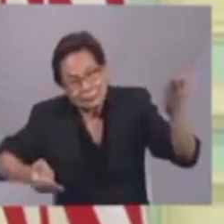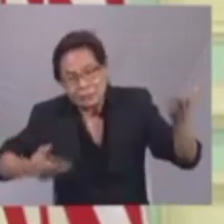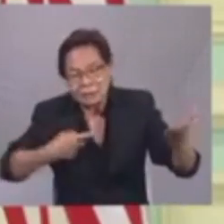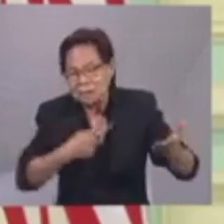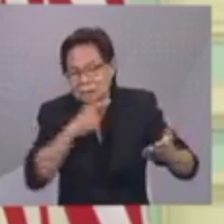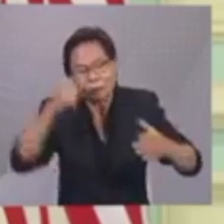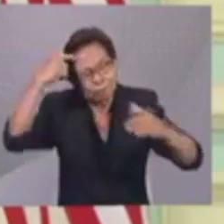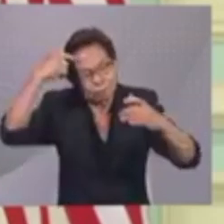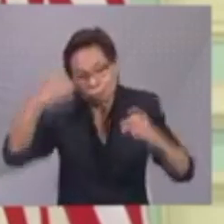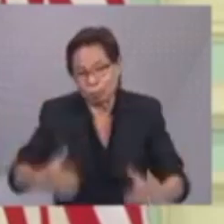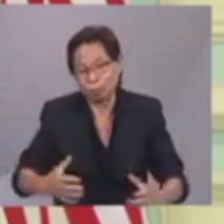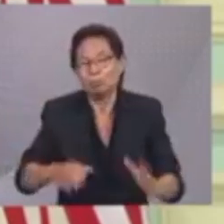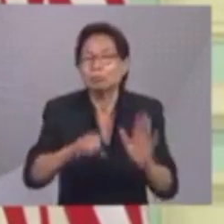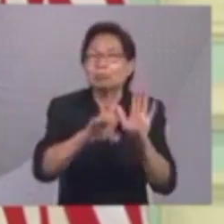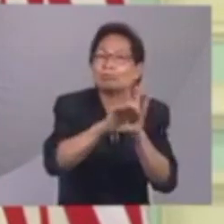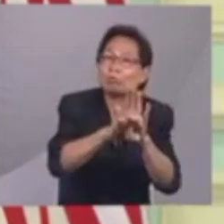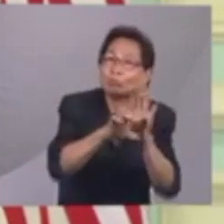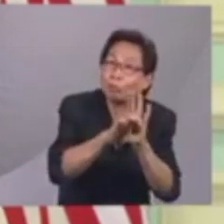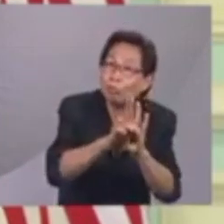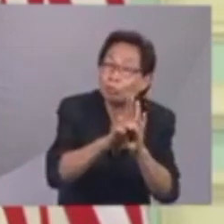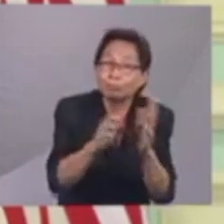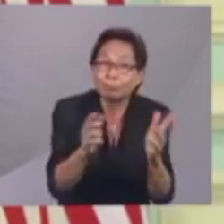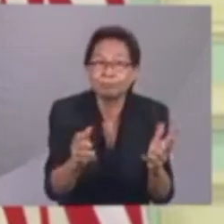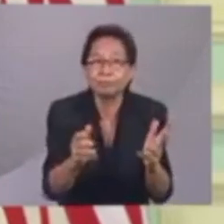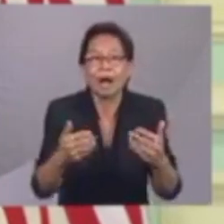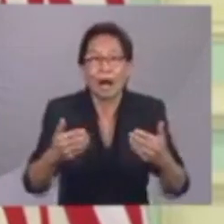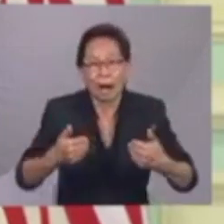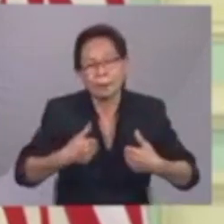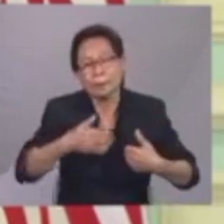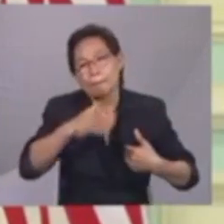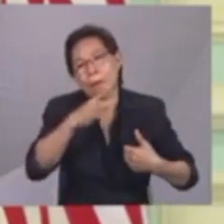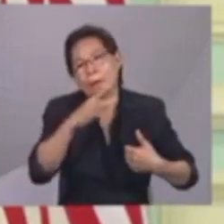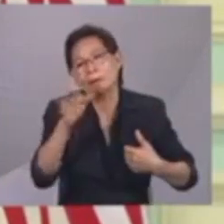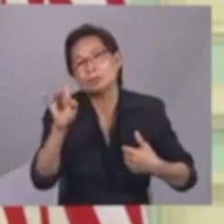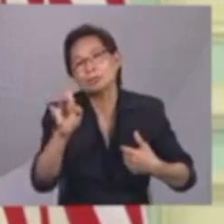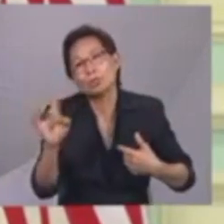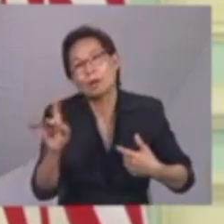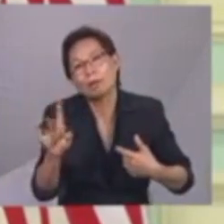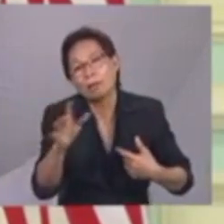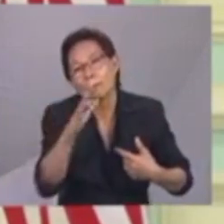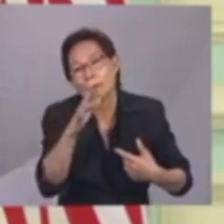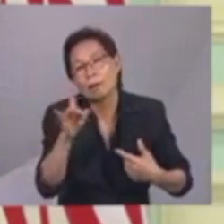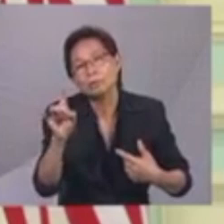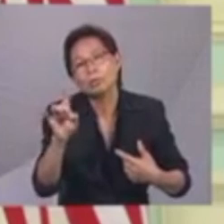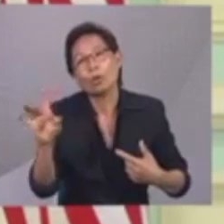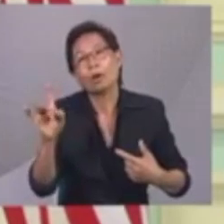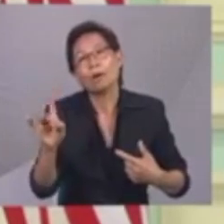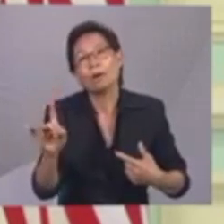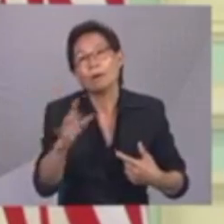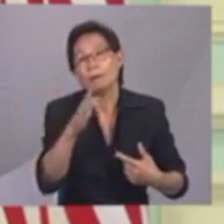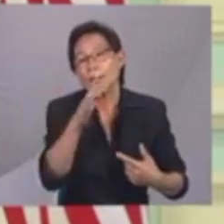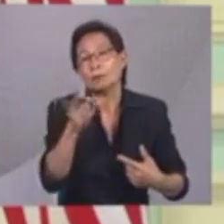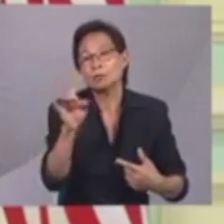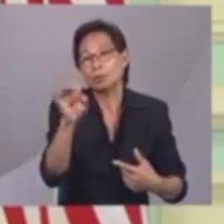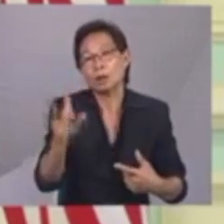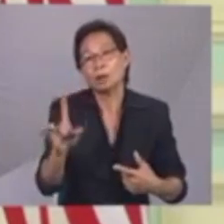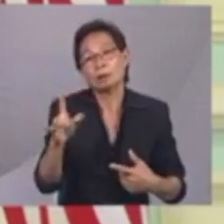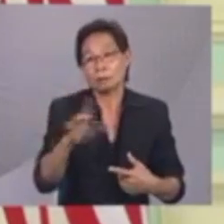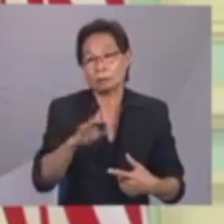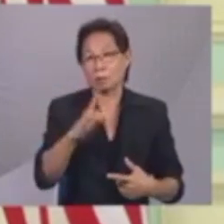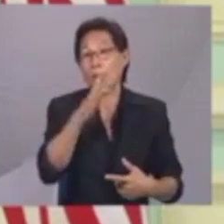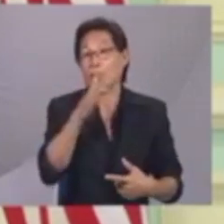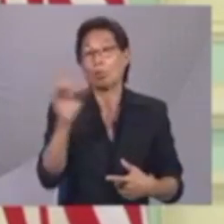tadi. Sebagai contoh, ada ibu tunggal yang mempunyai anak kecil.